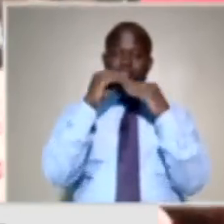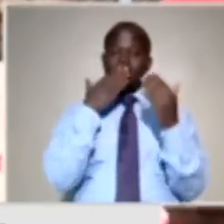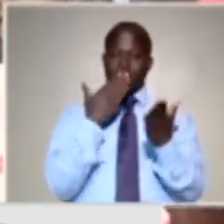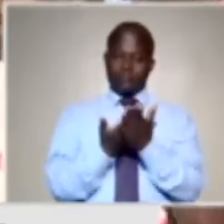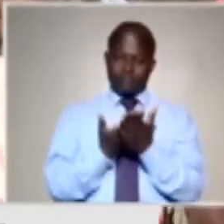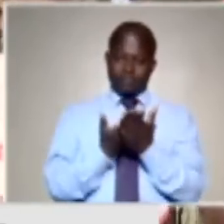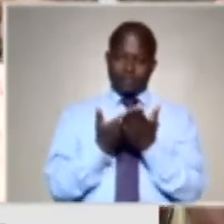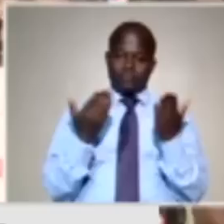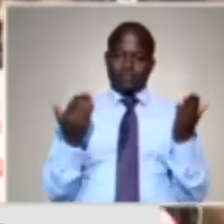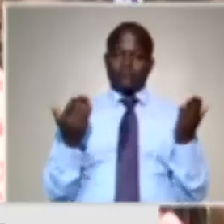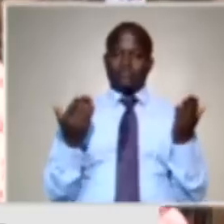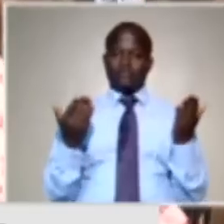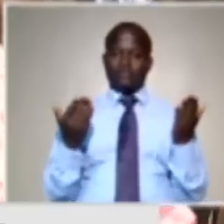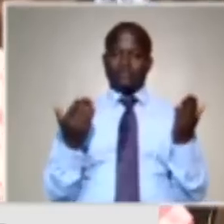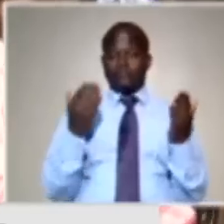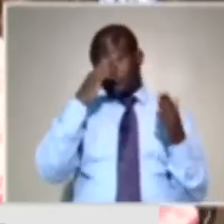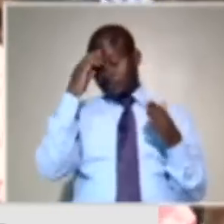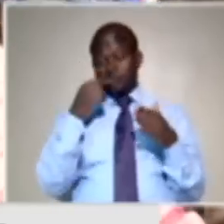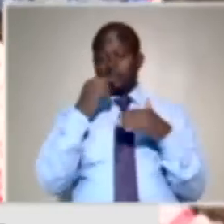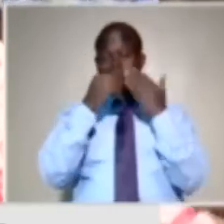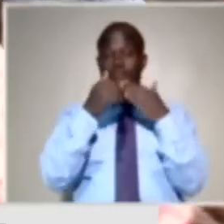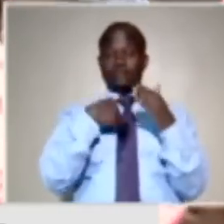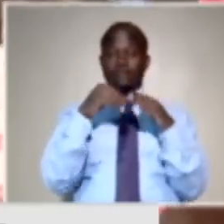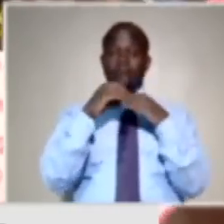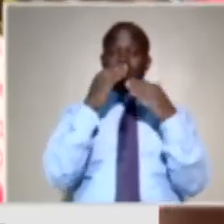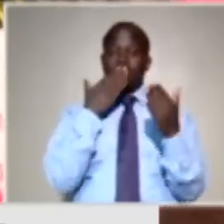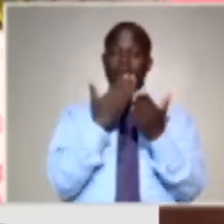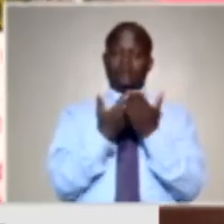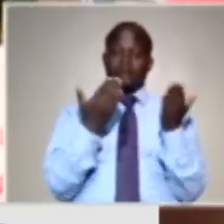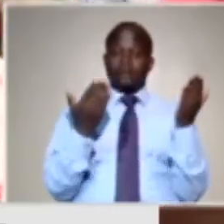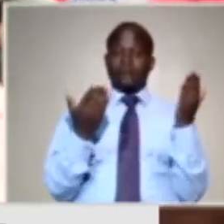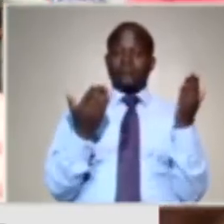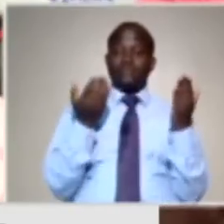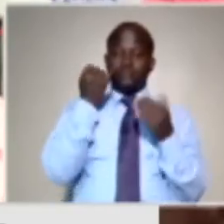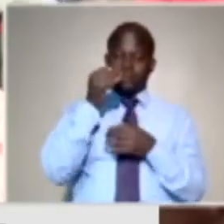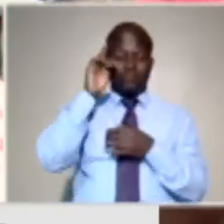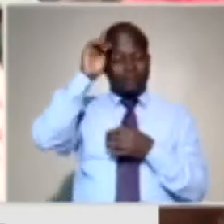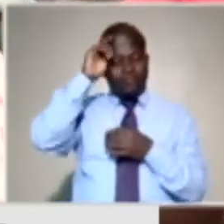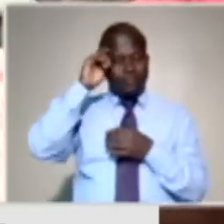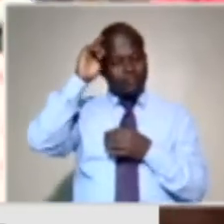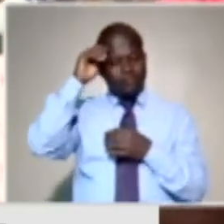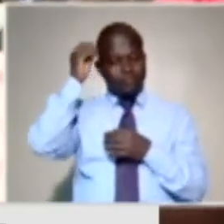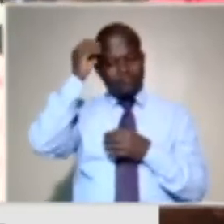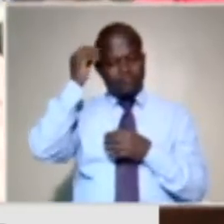bwiza impamvu ngo dufite ubuyobozi bwiza ni uko buba bwatekereje